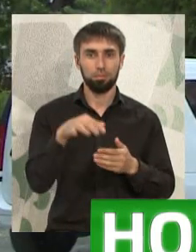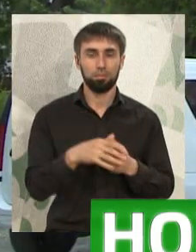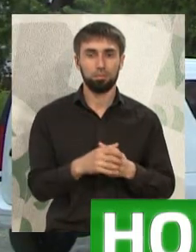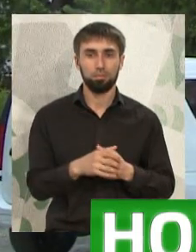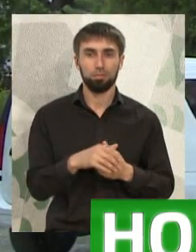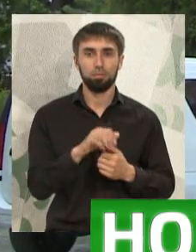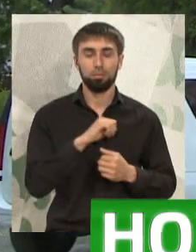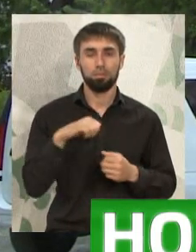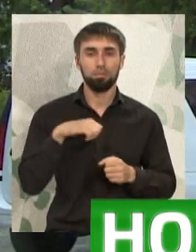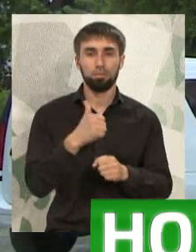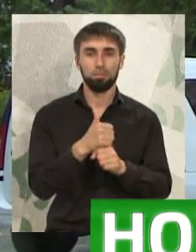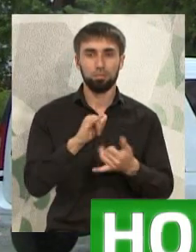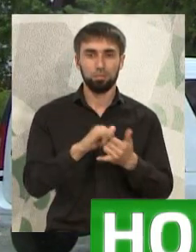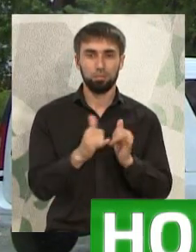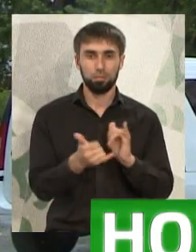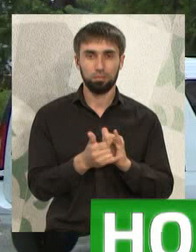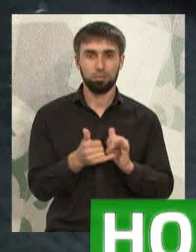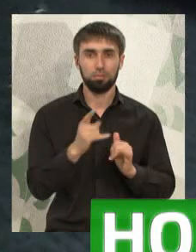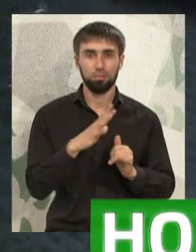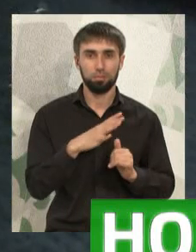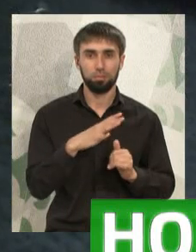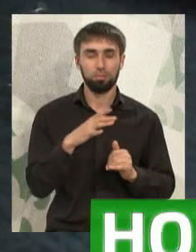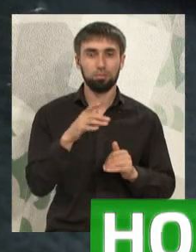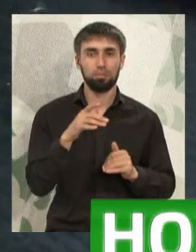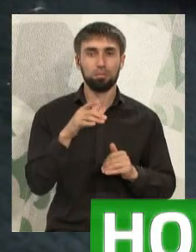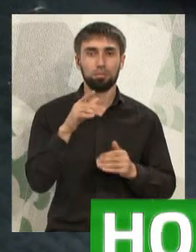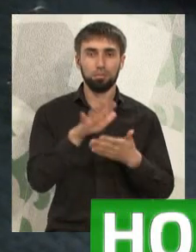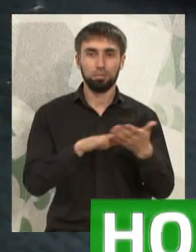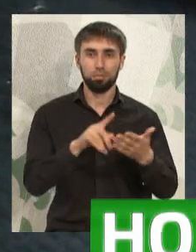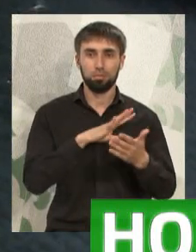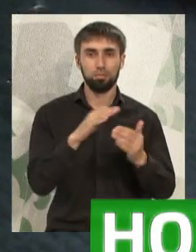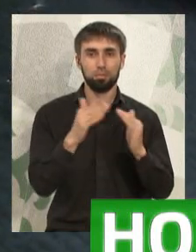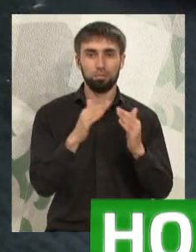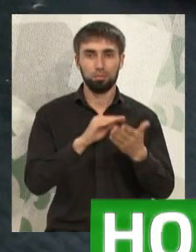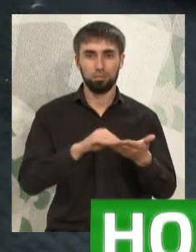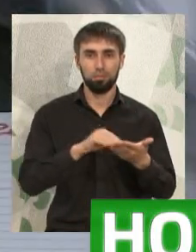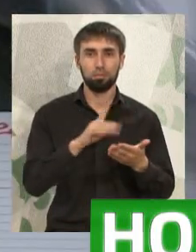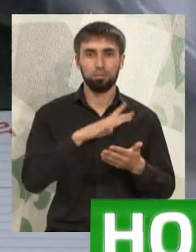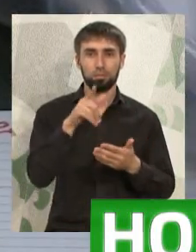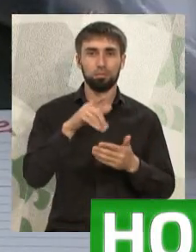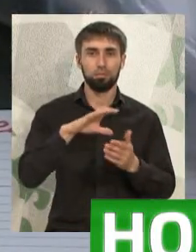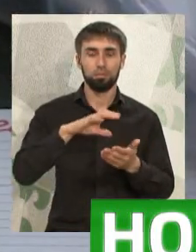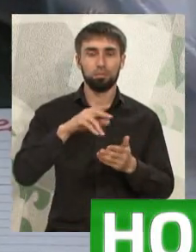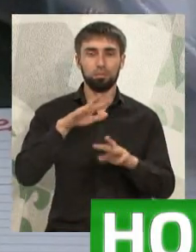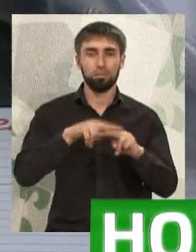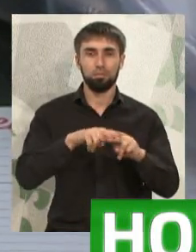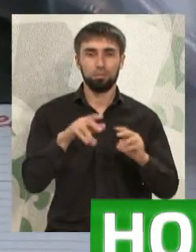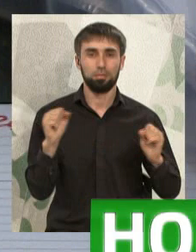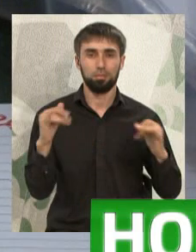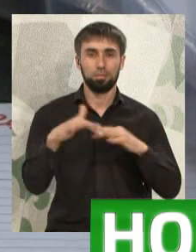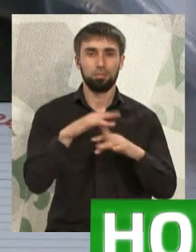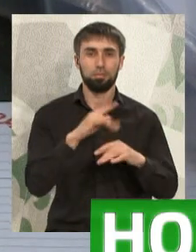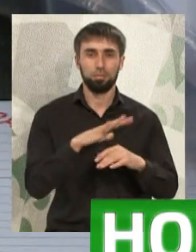Главное условие – не забывать о дистанции и мерах предосторожности. Заявление желательно заполнить дома, чтобы не скапливаться у ящика. Самое интересное – бланки